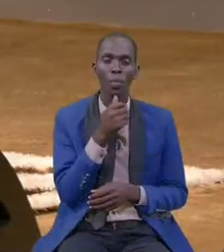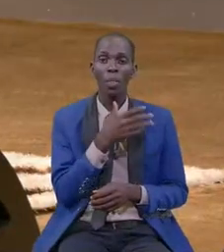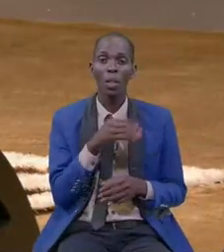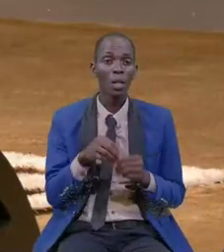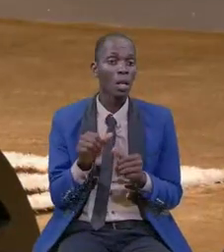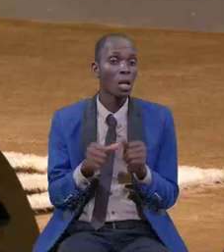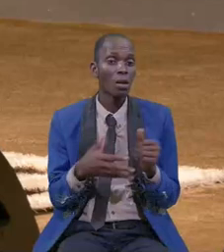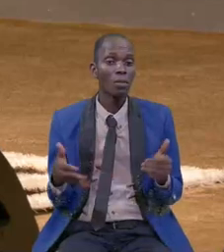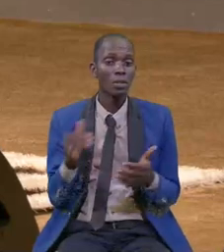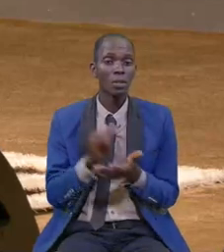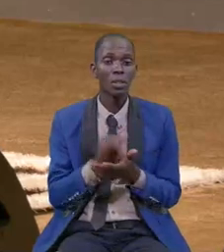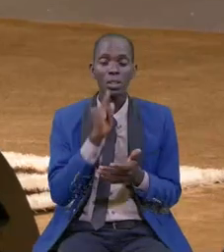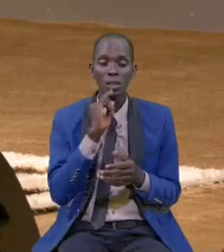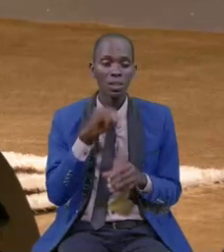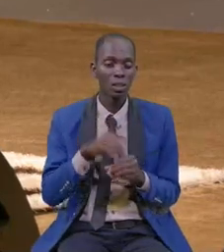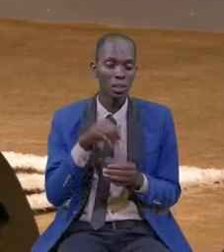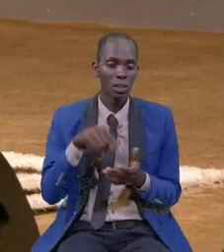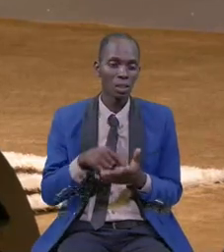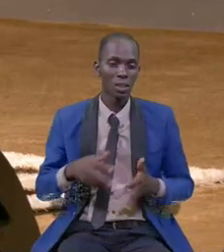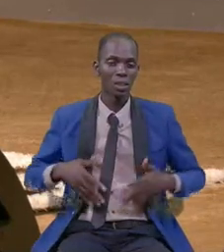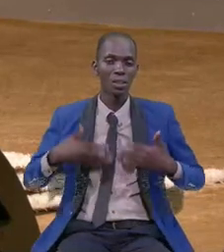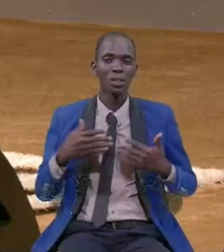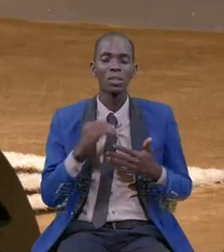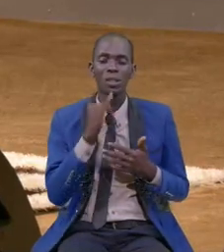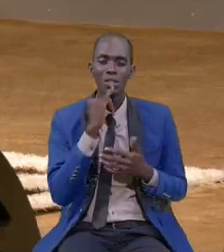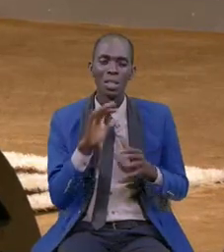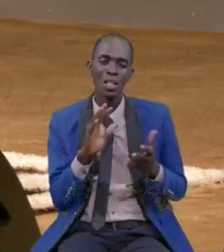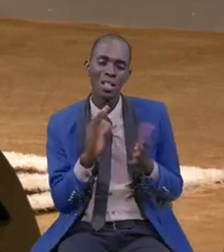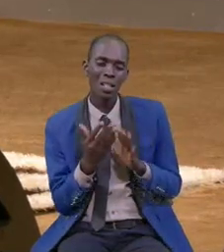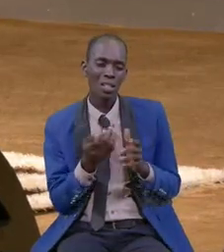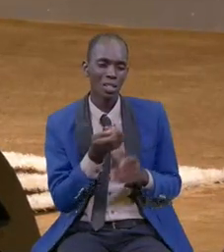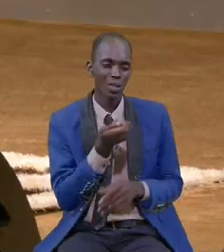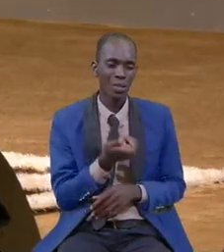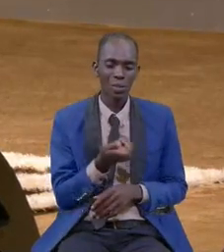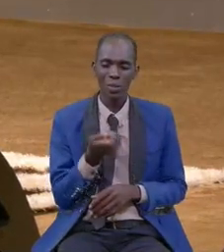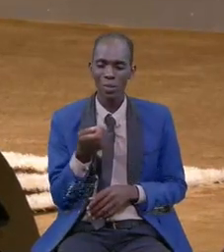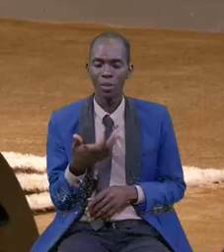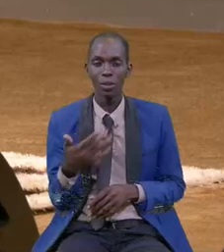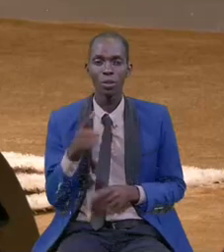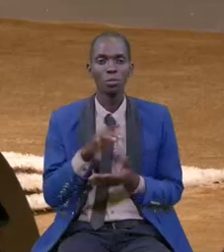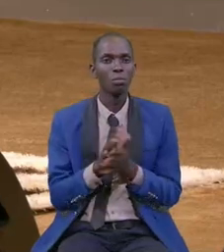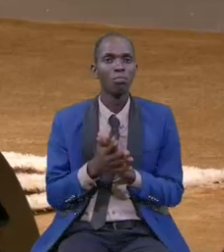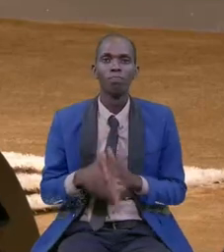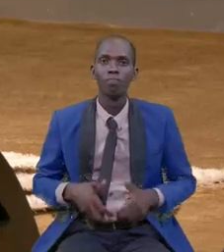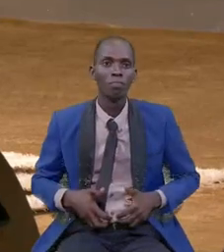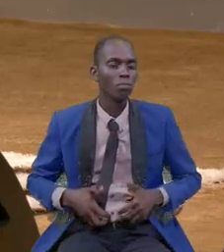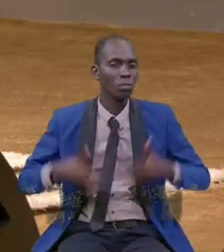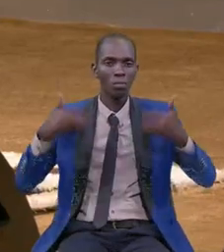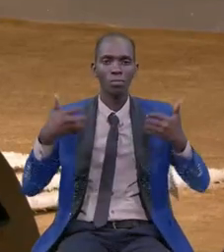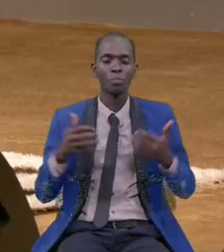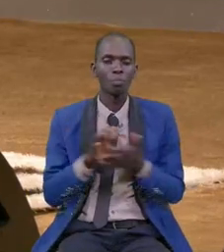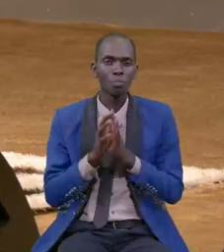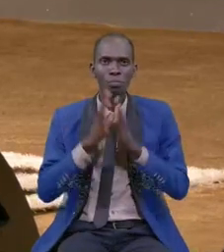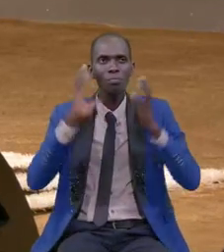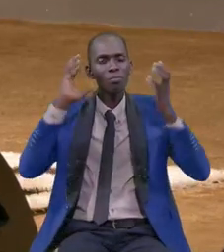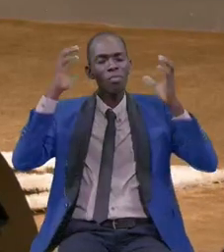maintenant dans la vie c'est comme si les petites petites petites choses vous êtes en colère vous êtes obsédé vous